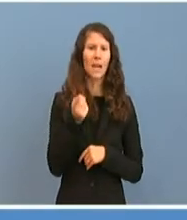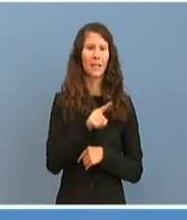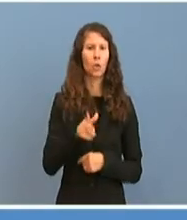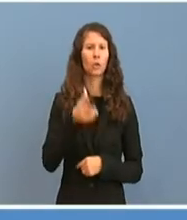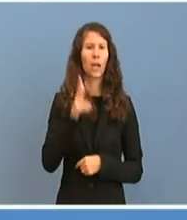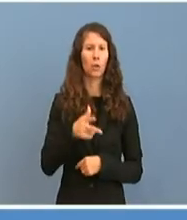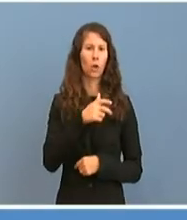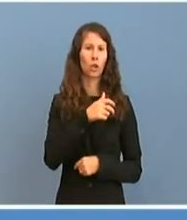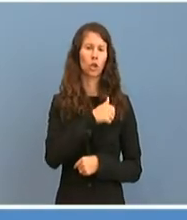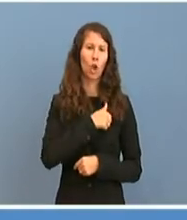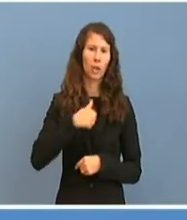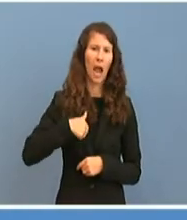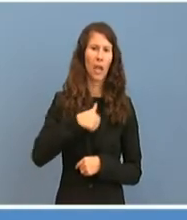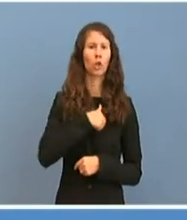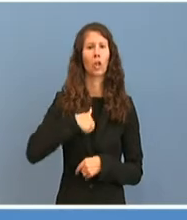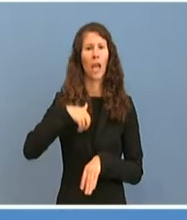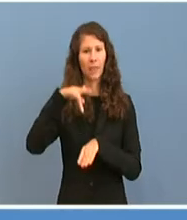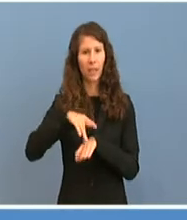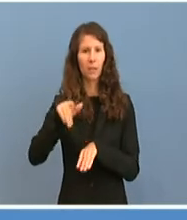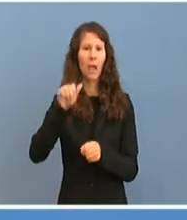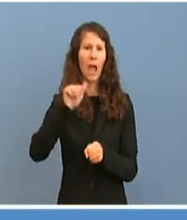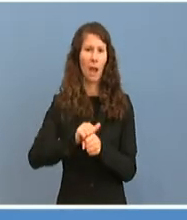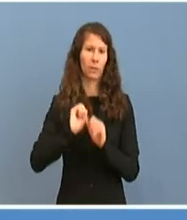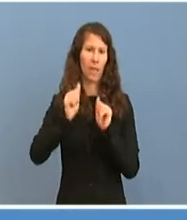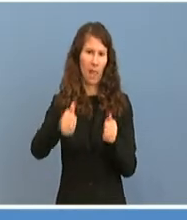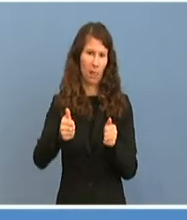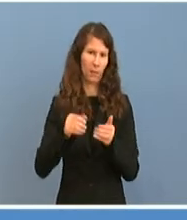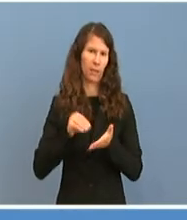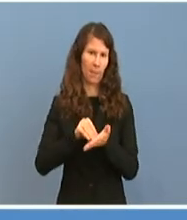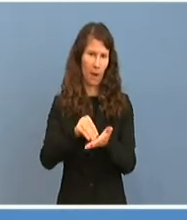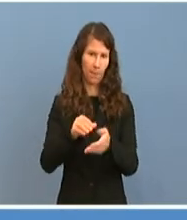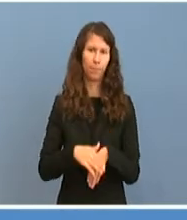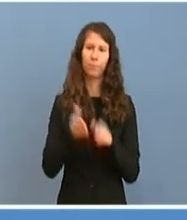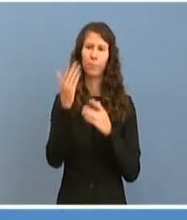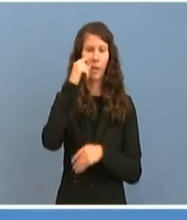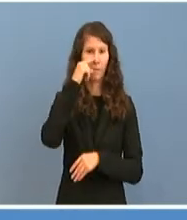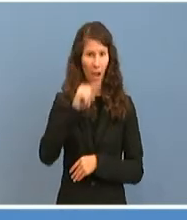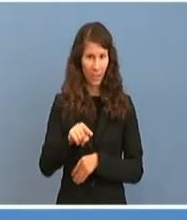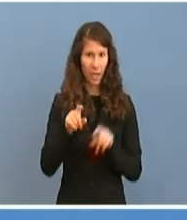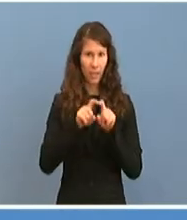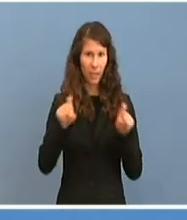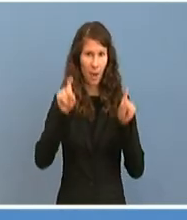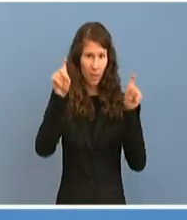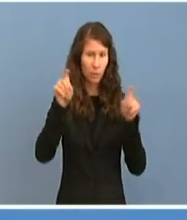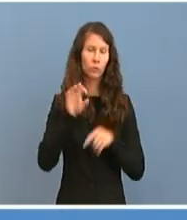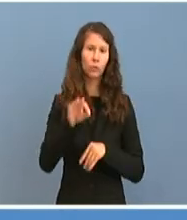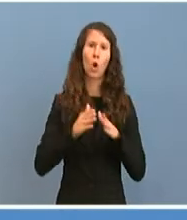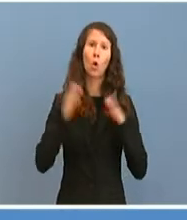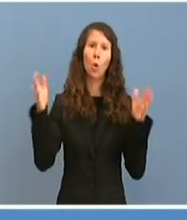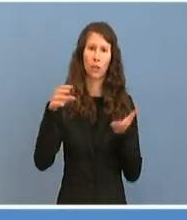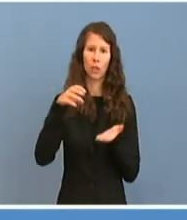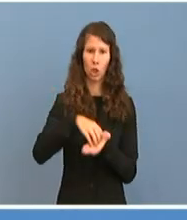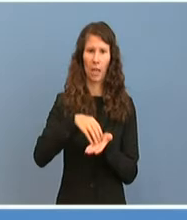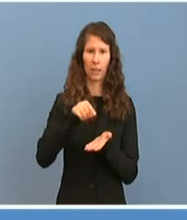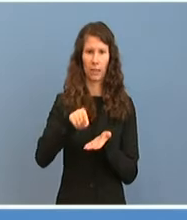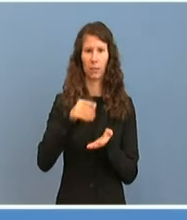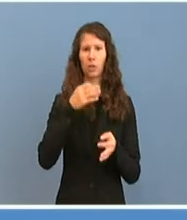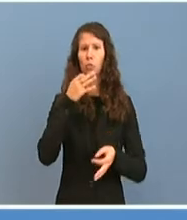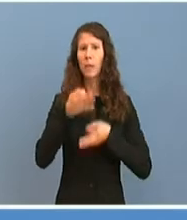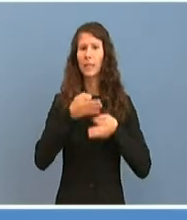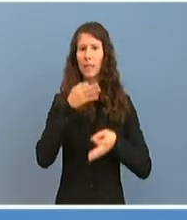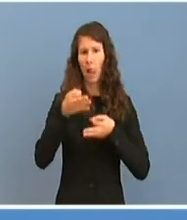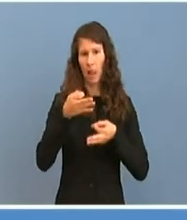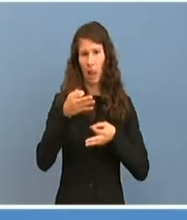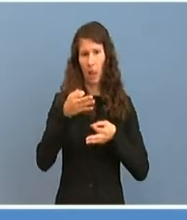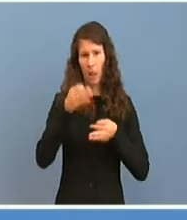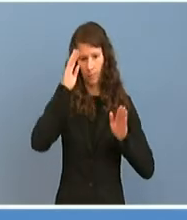1.300 Soldatinnen und Soldaten in der Amtshilfe im Einsatz. Und am Freitag ging es darum, speziell für die Großstädte nochmal darauf zu verweisen, dass wir